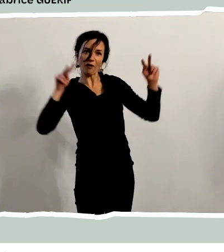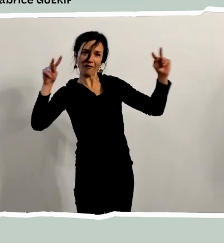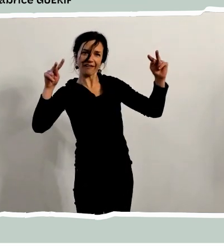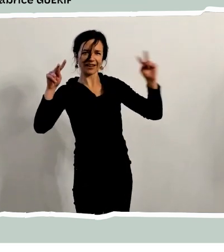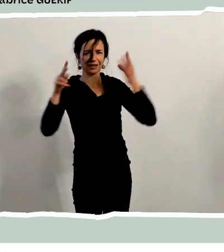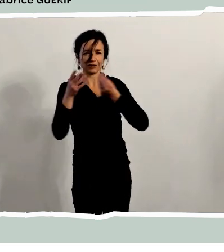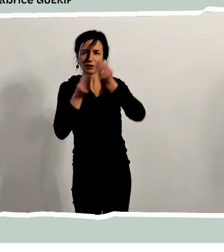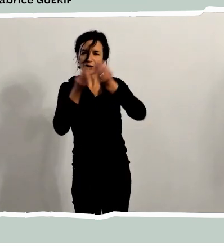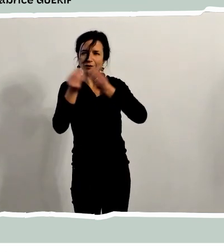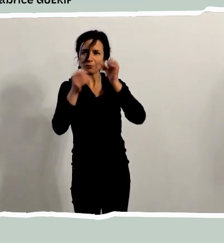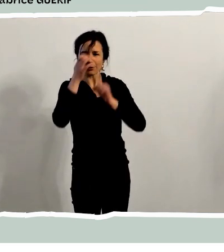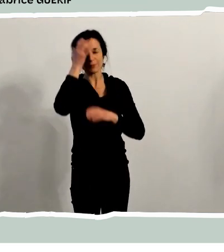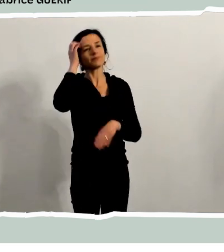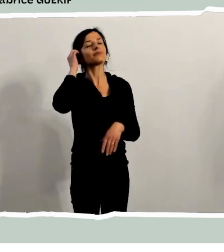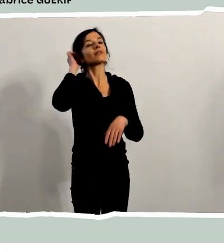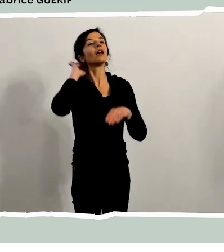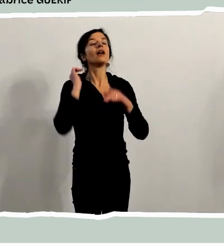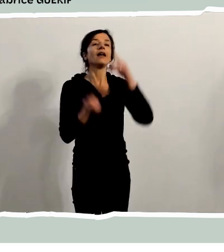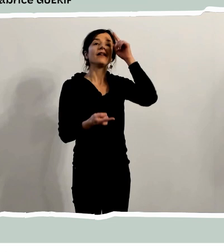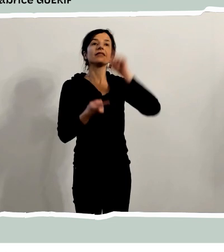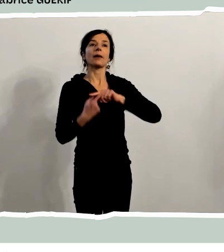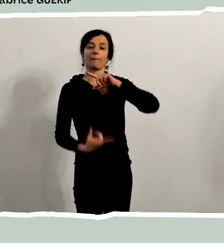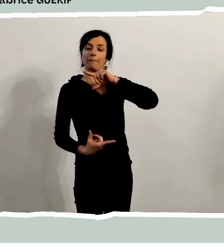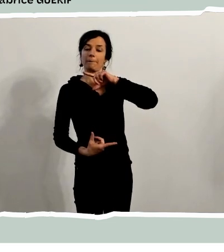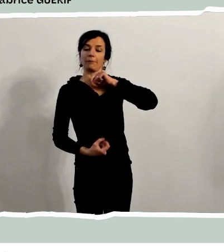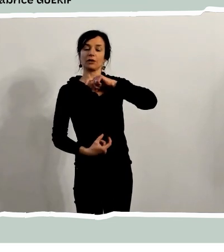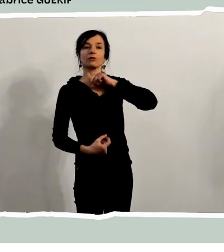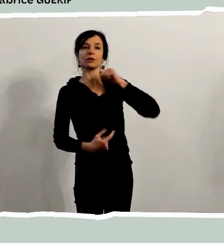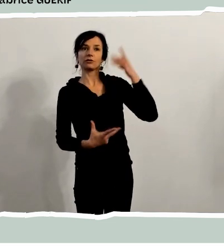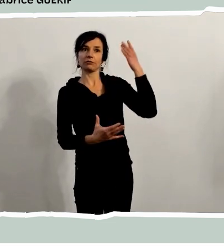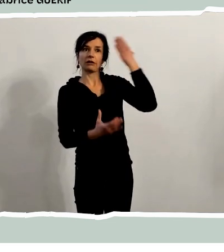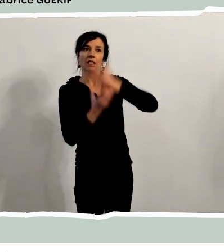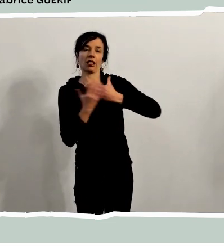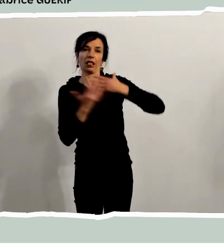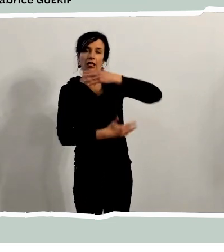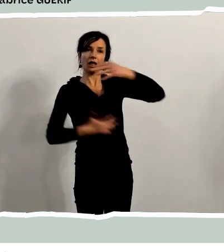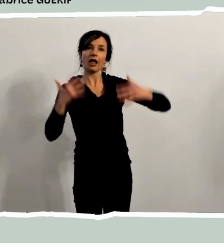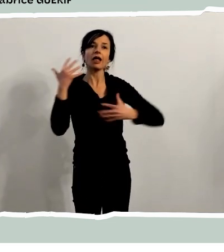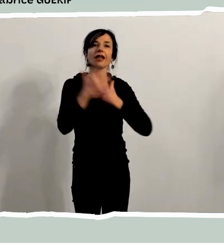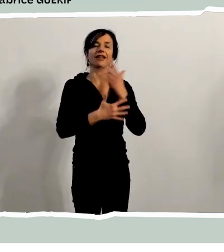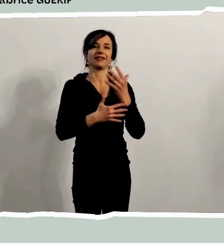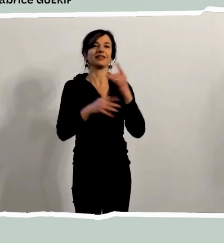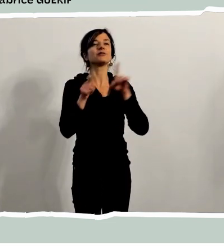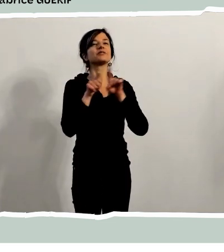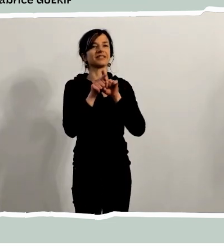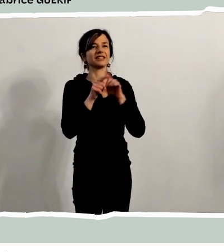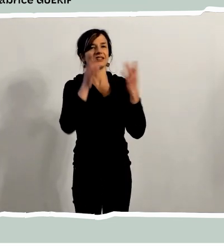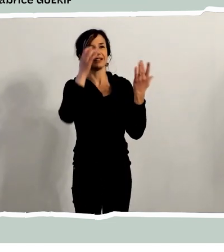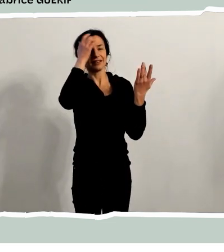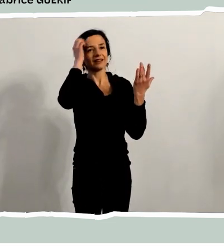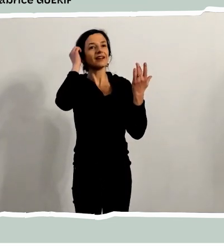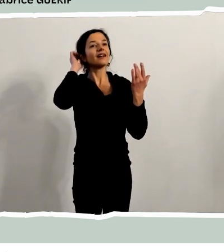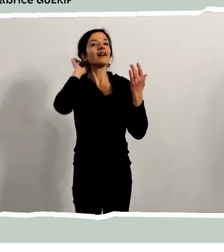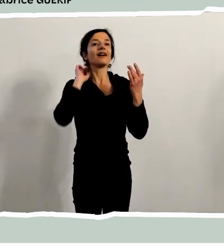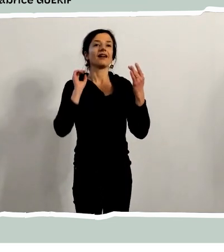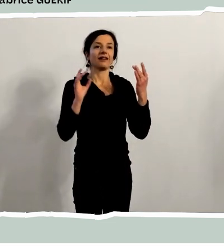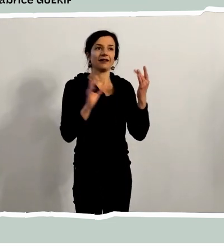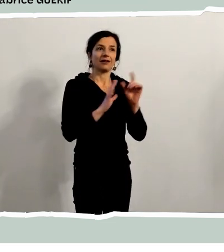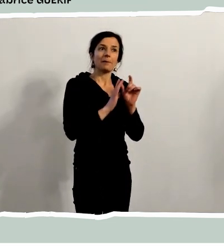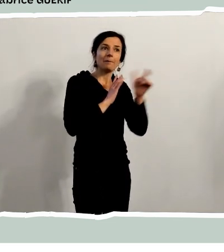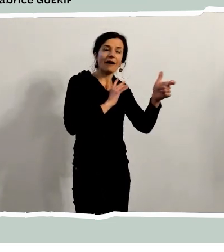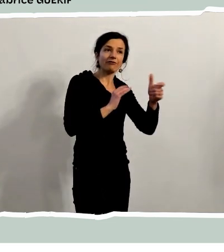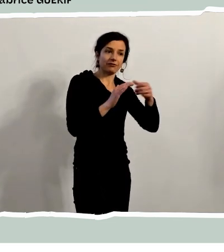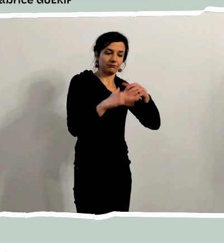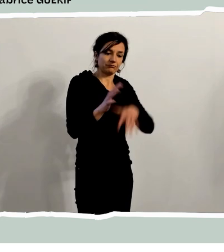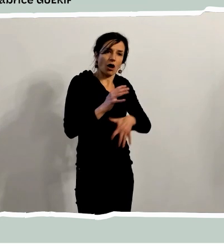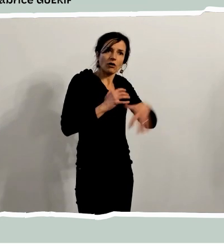perturbateurs endocriniens et fertilité. Donc pour essayer de présenter ces données, nous